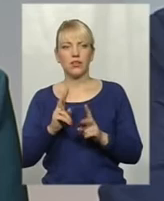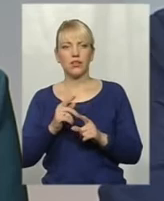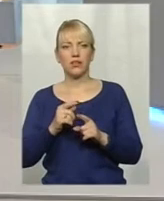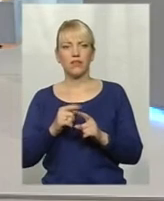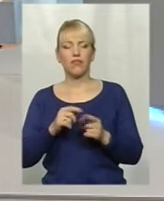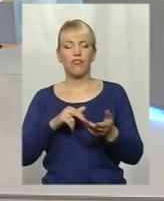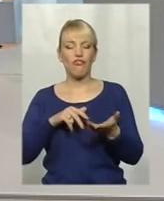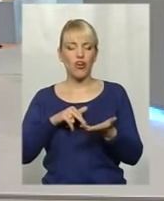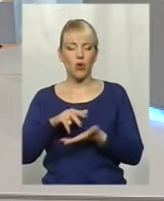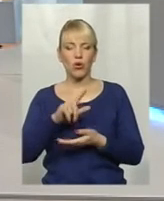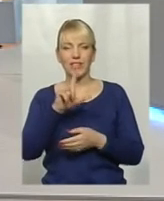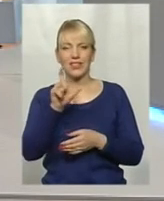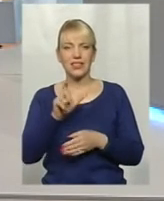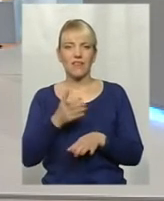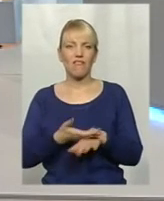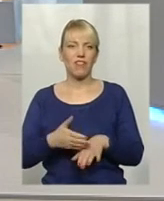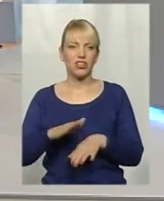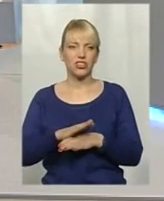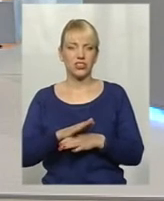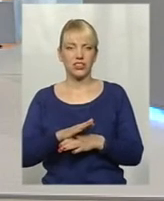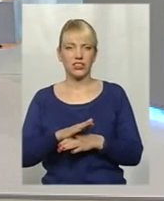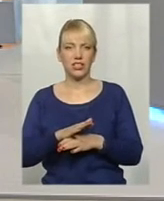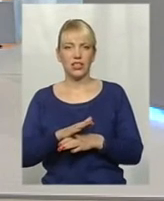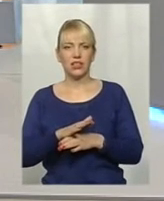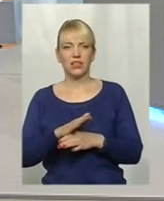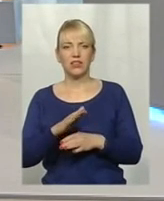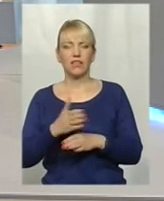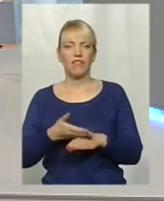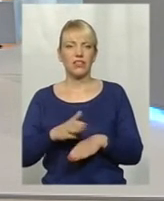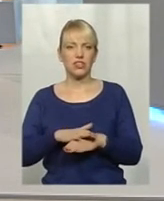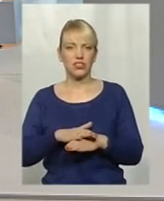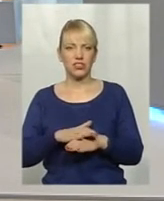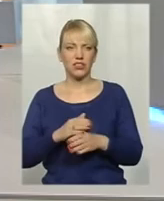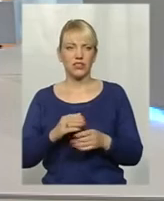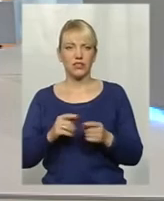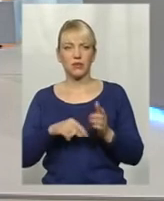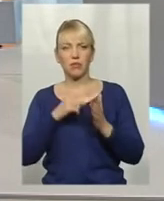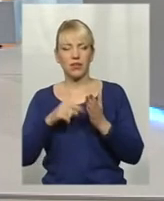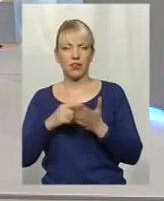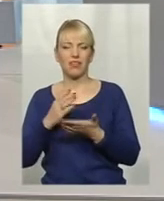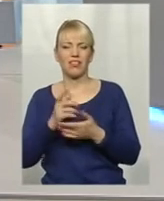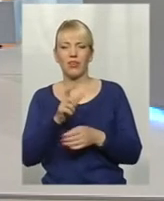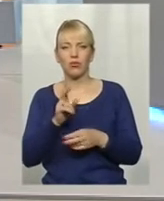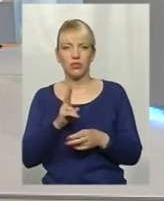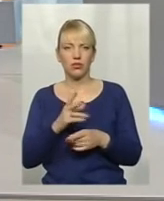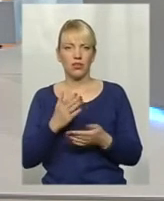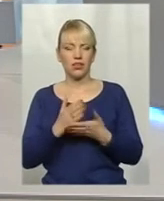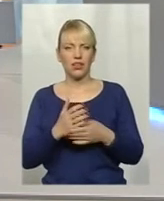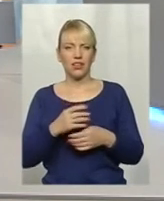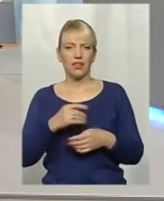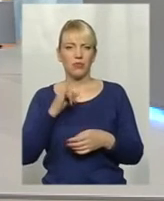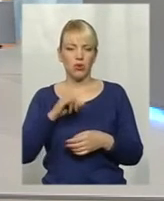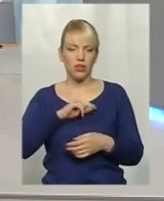важких, ситуацій важких на місці, тому що буває різне. Буває, особливо люди приходять емоційно налаштовані, негативно, люди налаштовані на